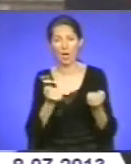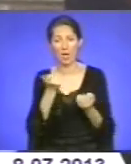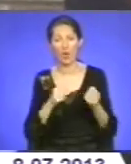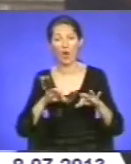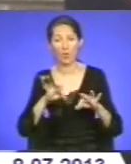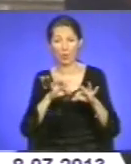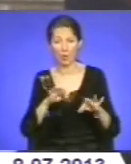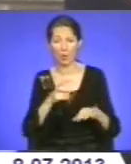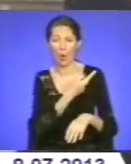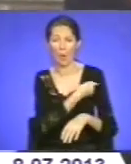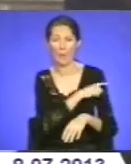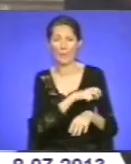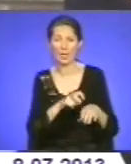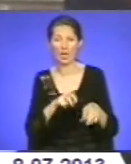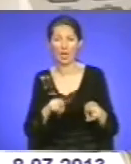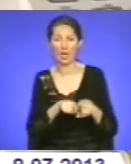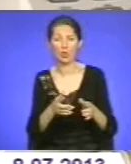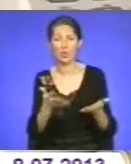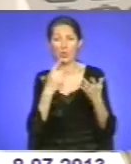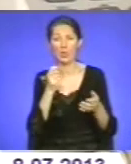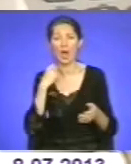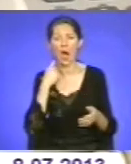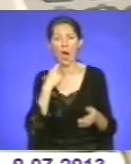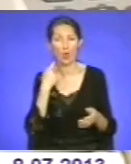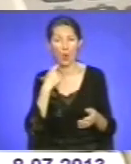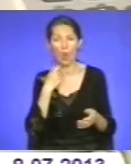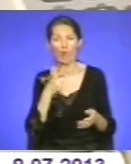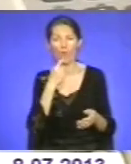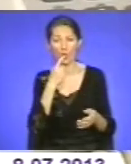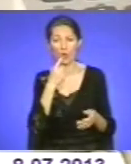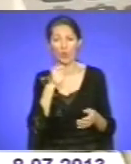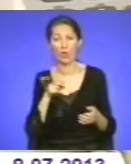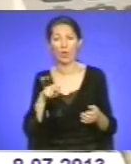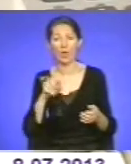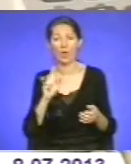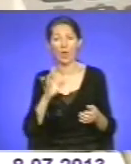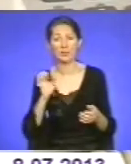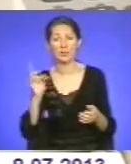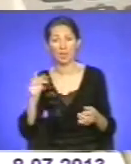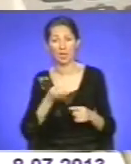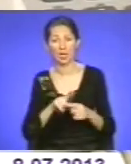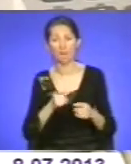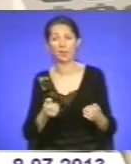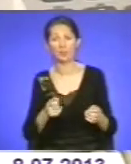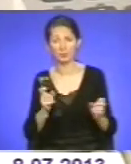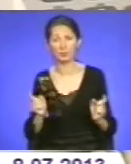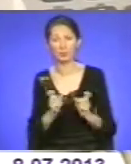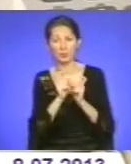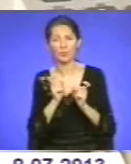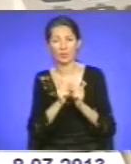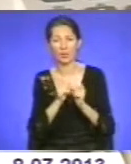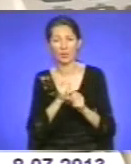Медики також виявили алкоголь у крові пасажира, який спровокував конфліктну ситуацію. Дана подія внесена до єдиного